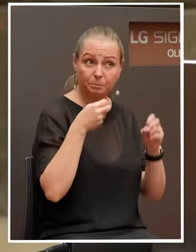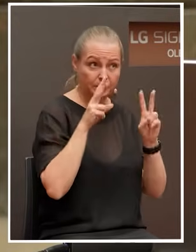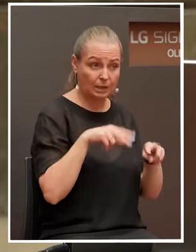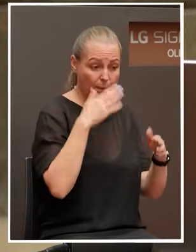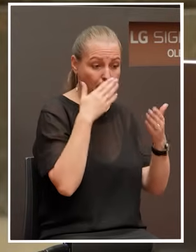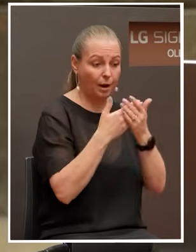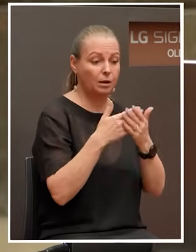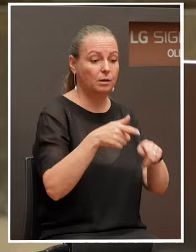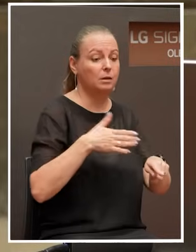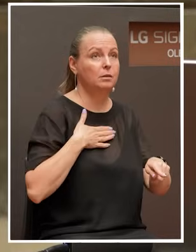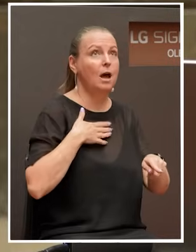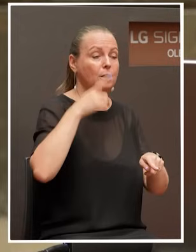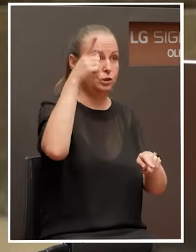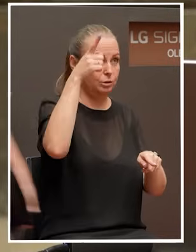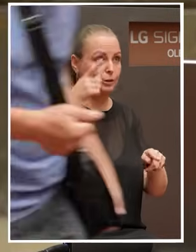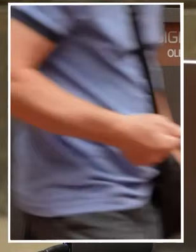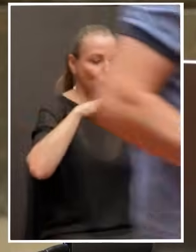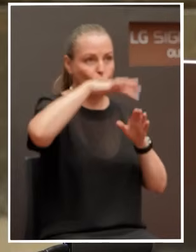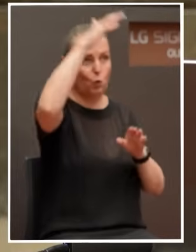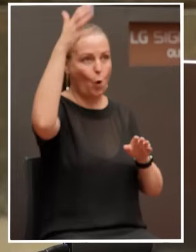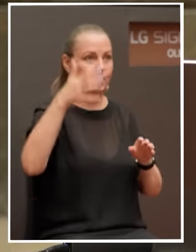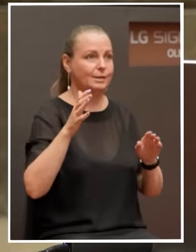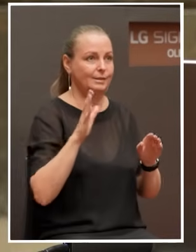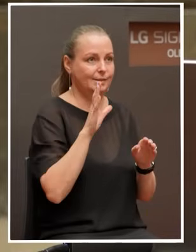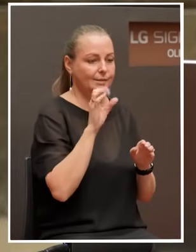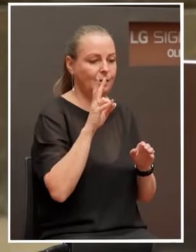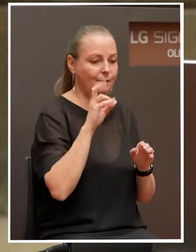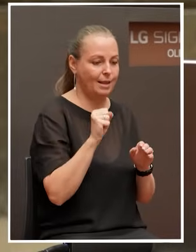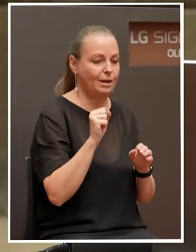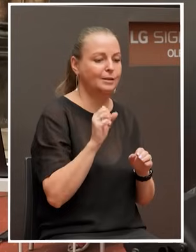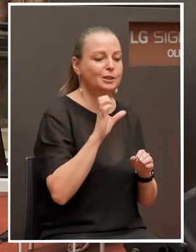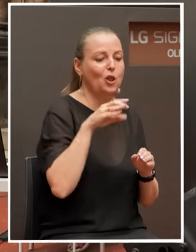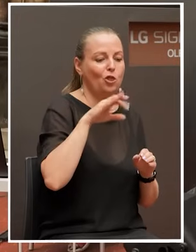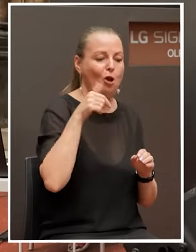наш стог сена около Живерни для того, чтобы